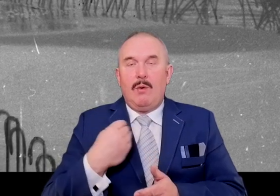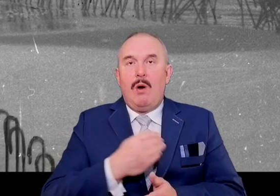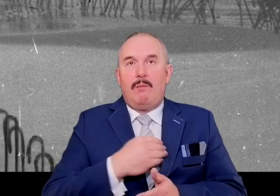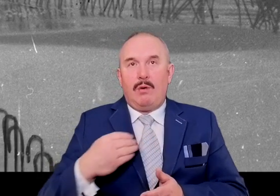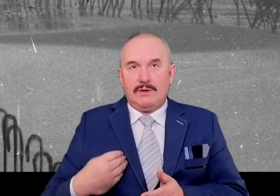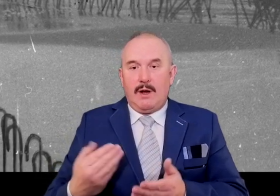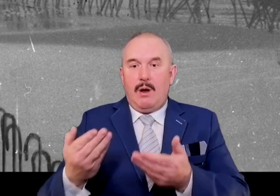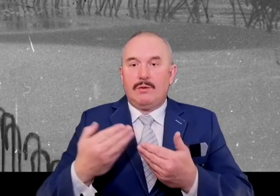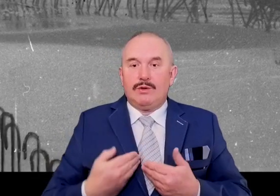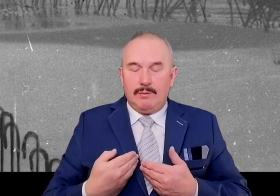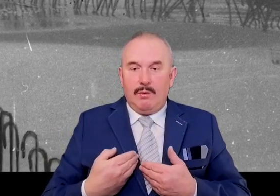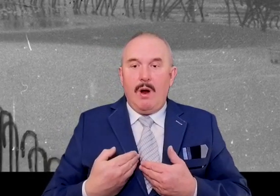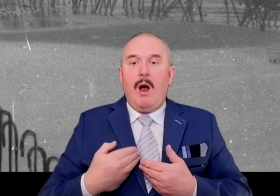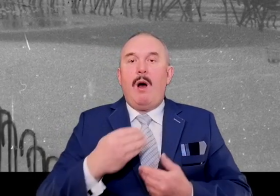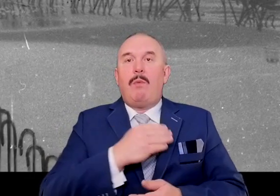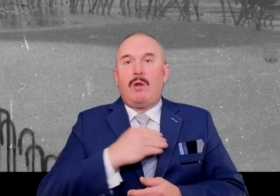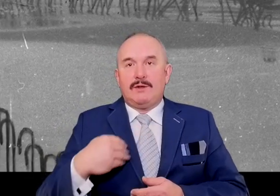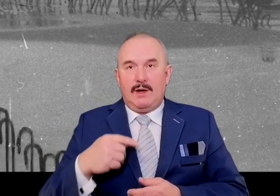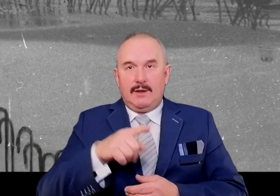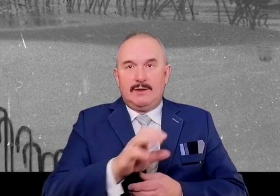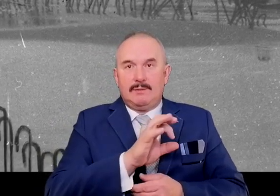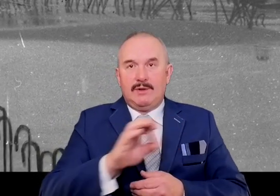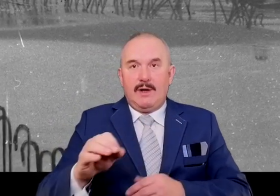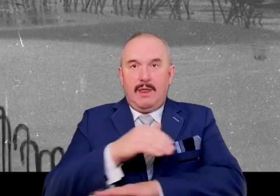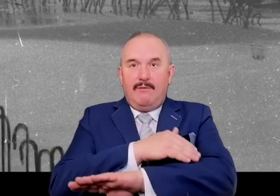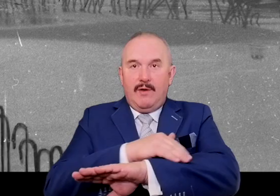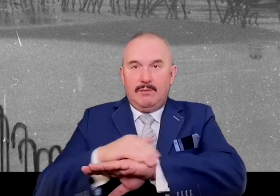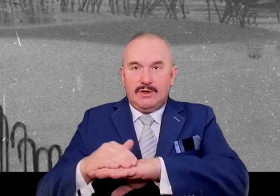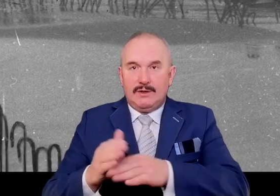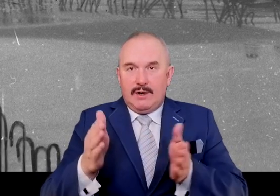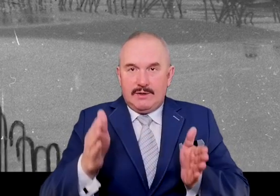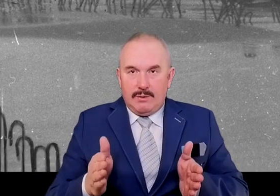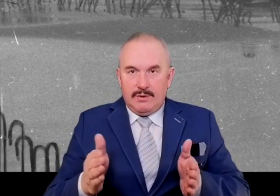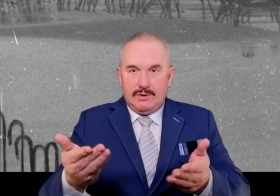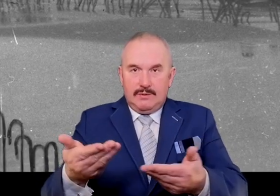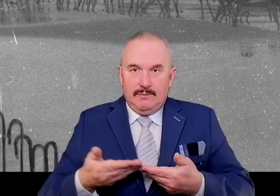Po otrzymaniu przez Polskę tego fragmentu wybrzeża